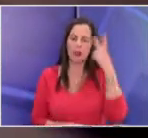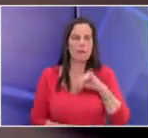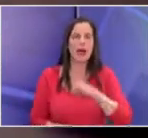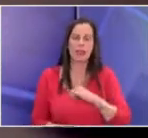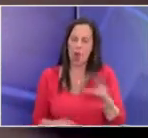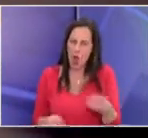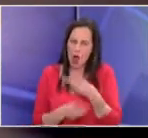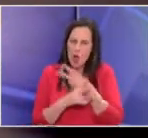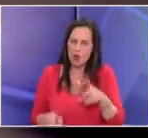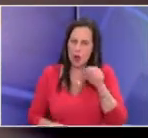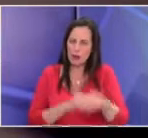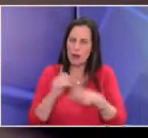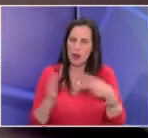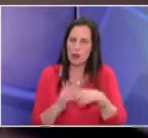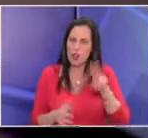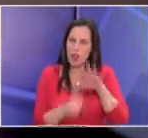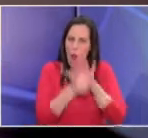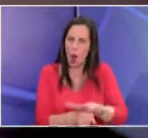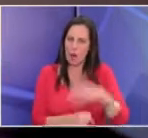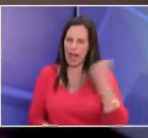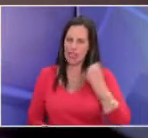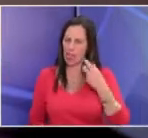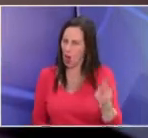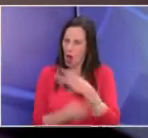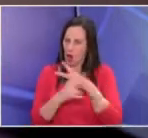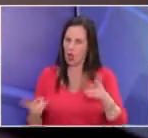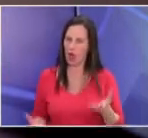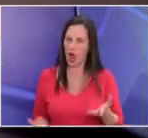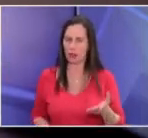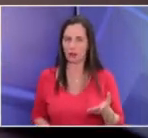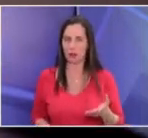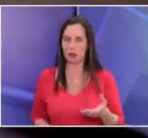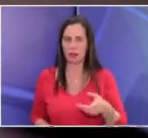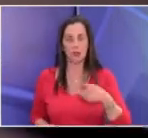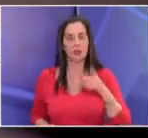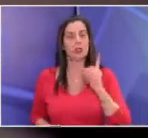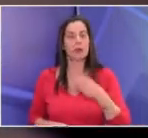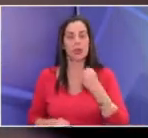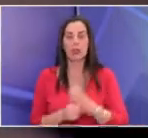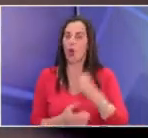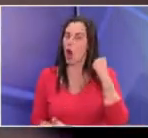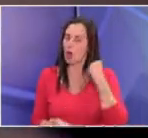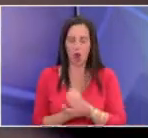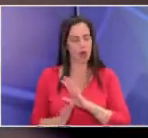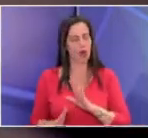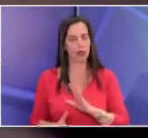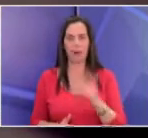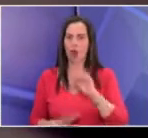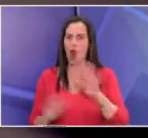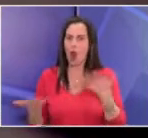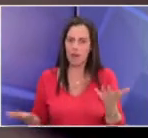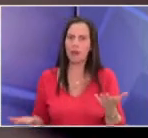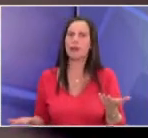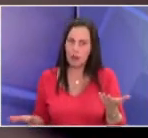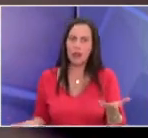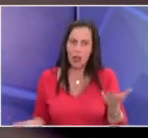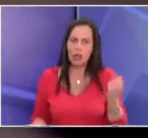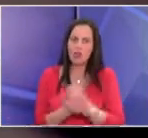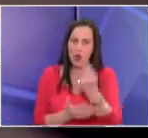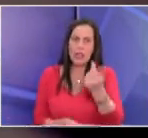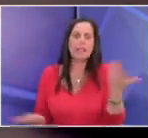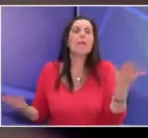נשים, אבל שנייה, בוא נדבר על משהו גדול יותר. אני חושבת שאני רוצה שבבחירות האלה ידברו על מה שעלה פה אפילו בתוכנית